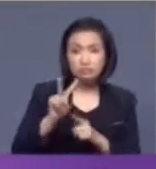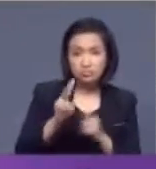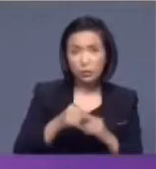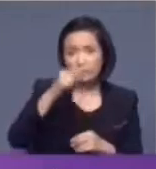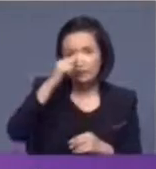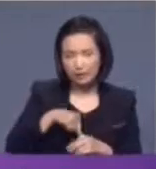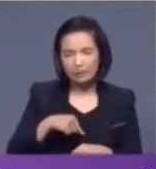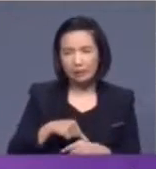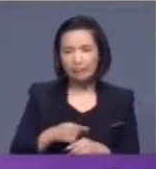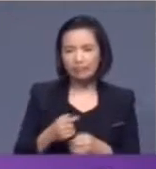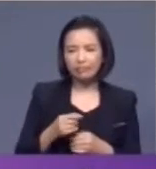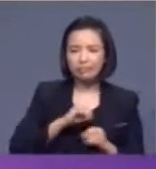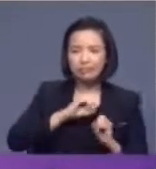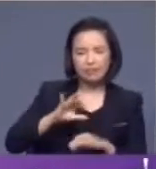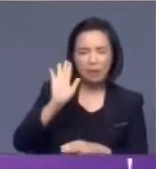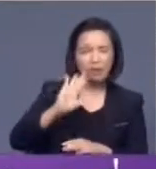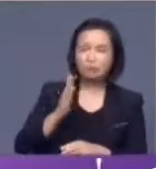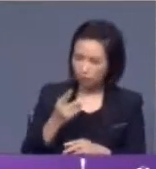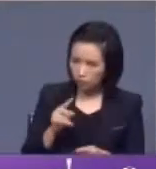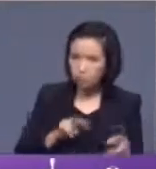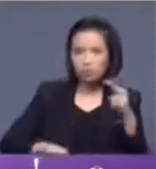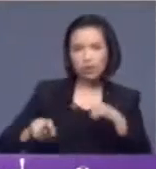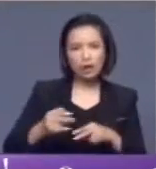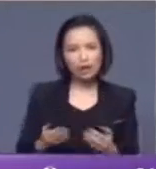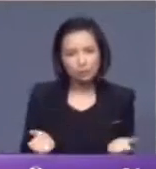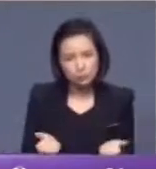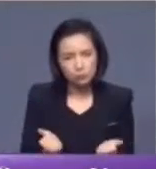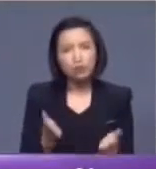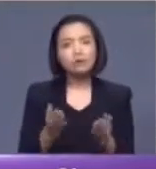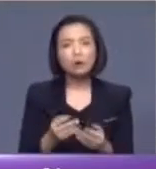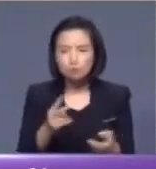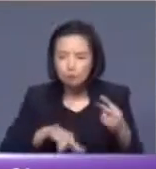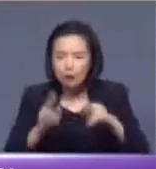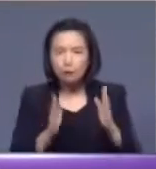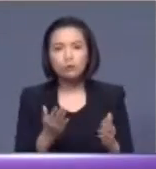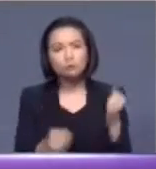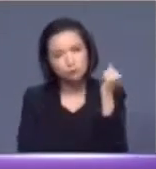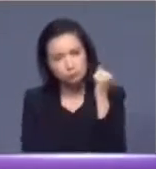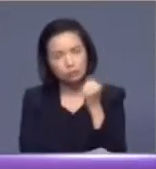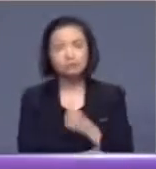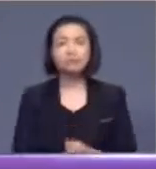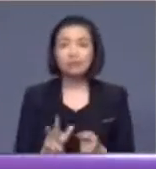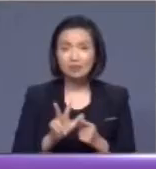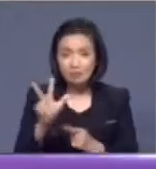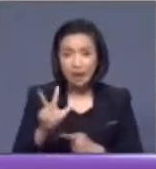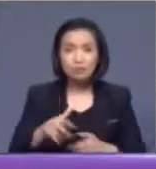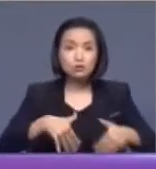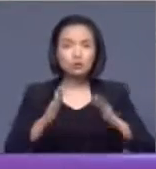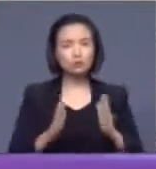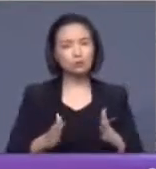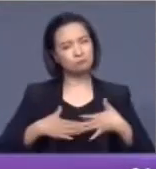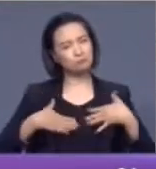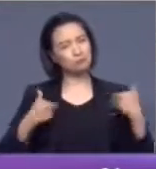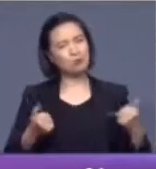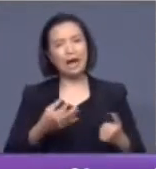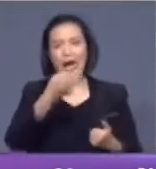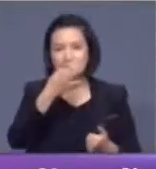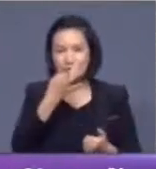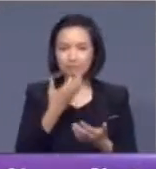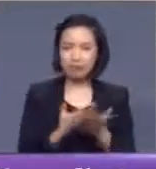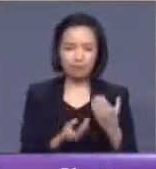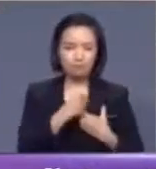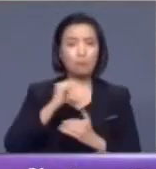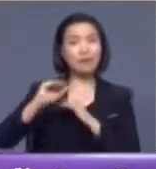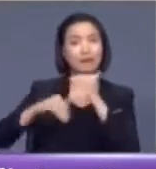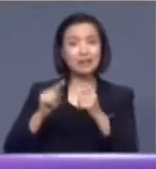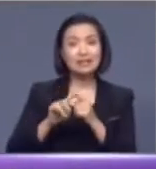ยไม่ทิ้งกันด้วยการดูแลผู้มีรายได้น้อย 3. ชุมชนอยู่ดีมีสุขพัฒนาความเป็นอยู่อาชีพและรายได้